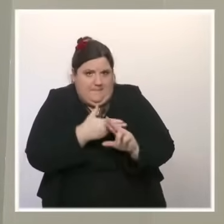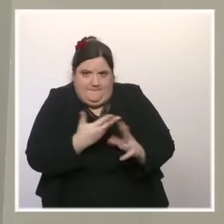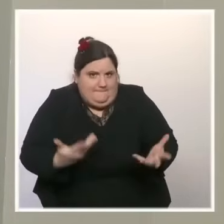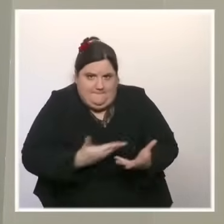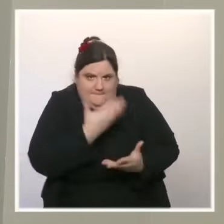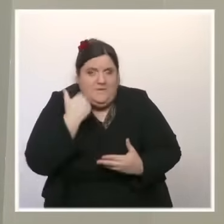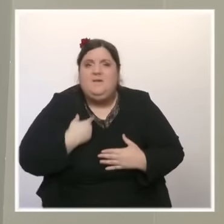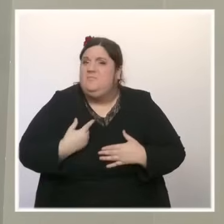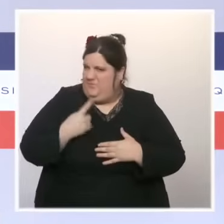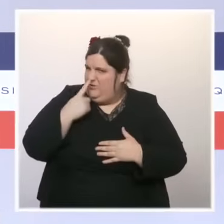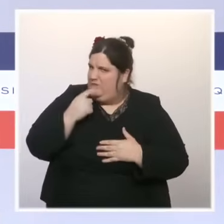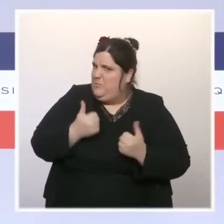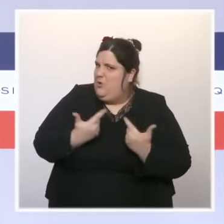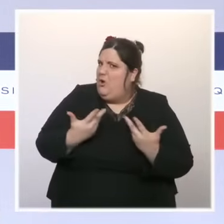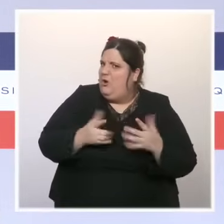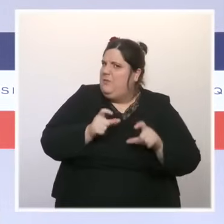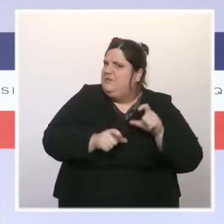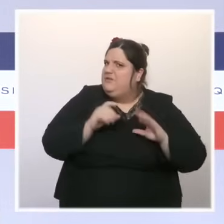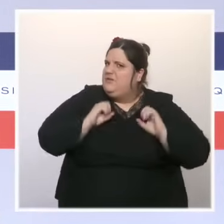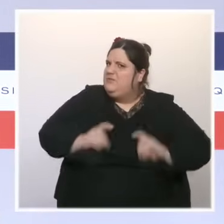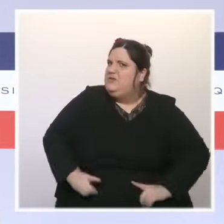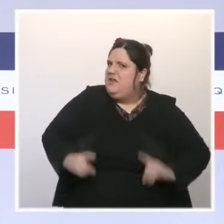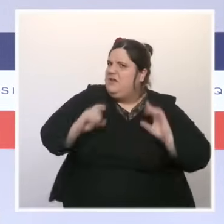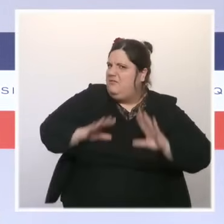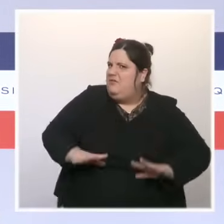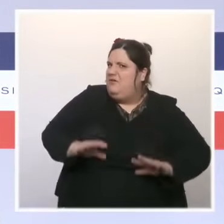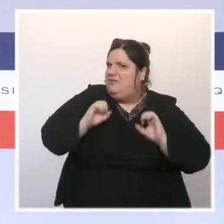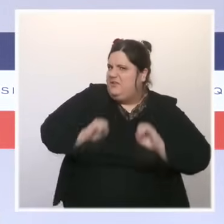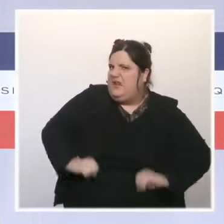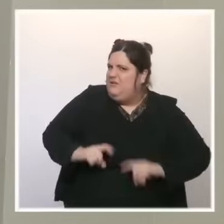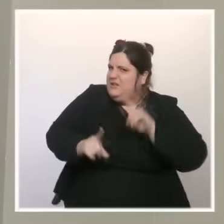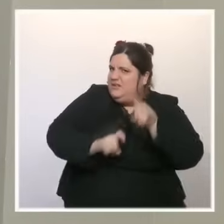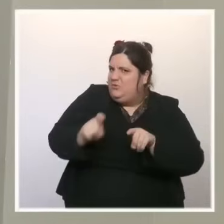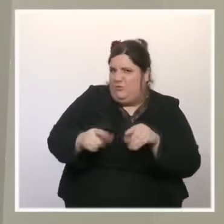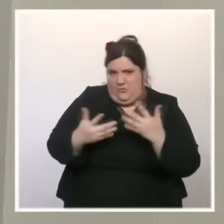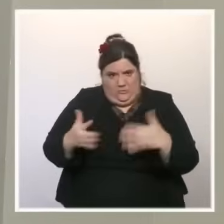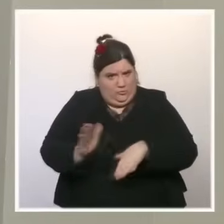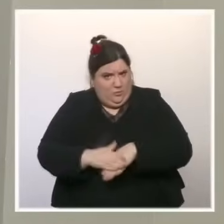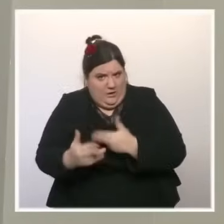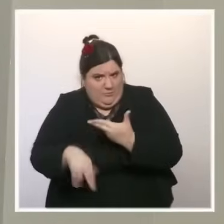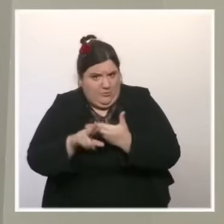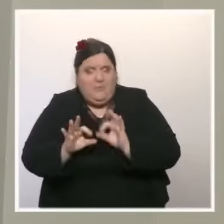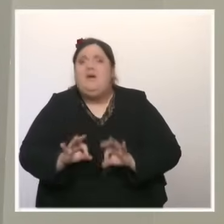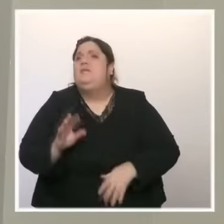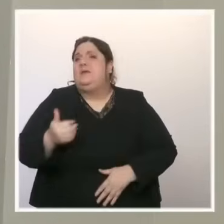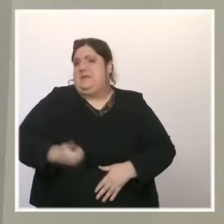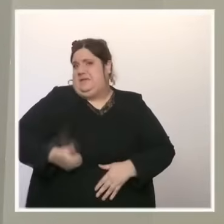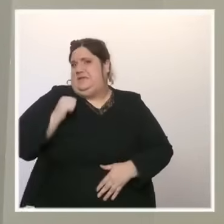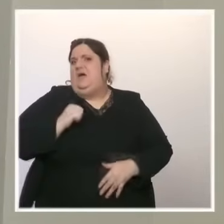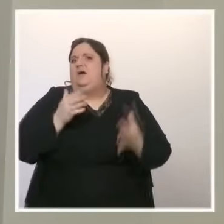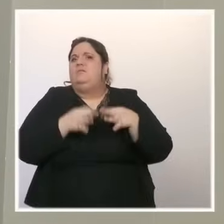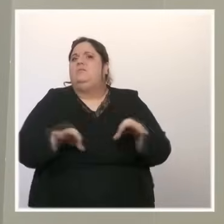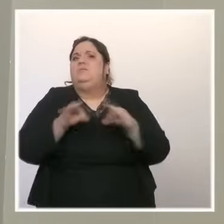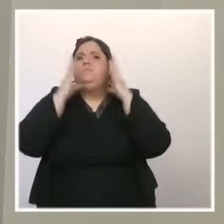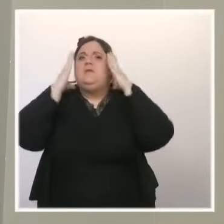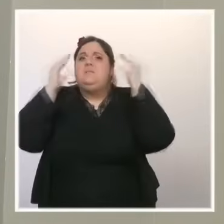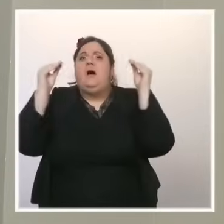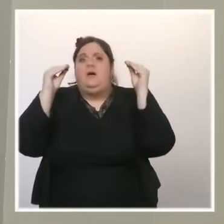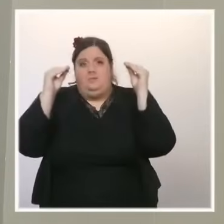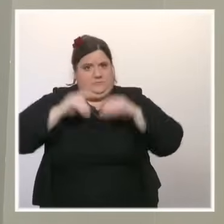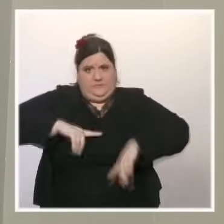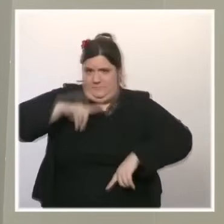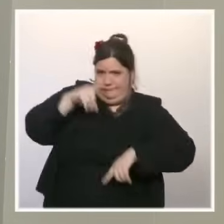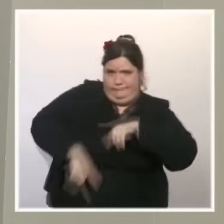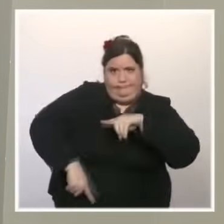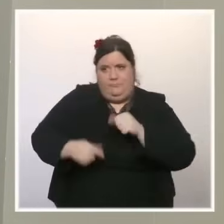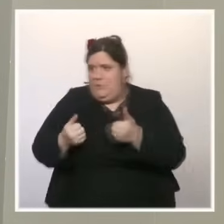à cette question. Il n pas connaissance de cette recommandation. Au-Bas, un tribunal a interdit aux Pays-Bas de continuer à livrer du matériel militaire à Israël, vu la situation. Je voulais